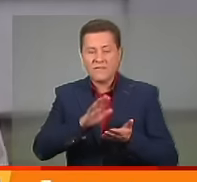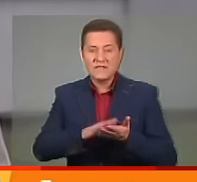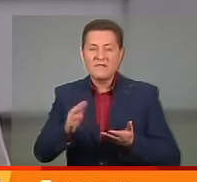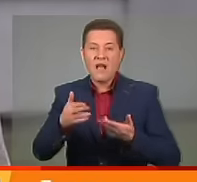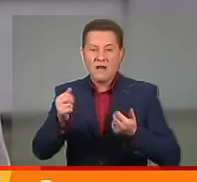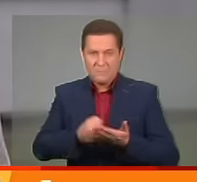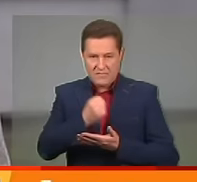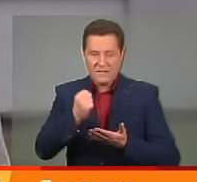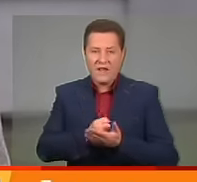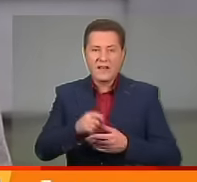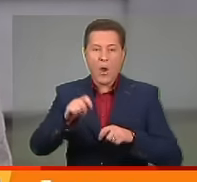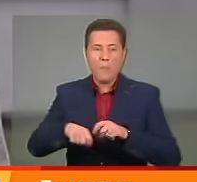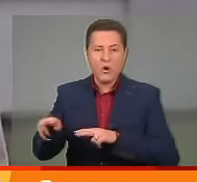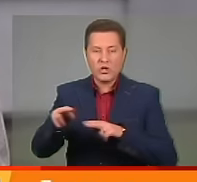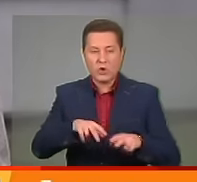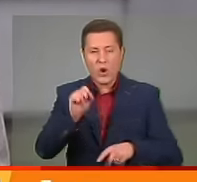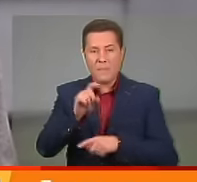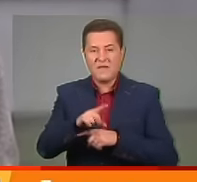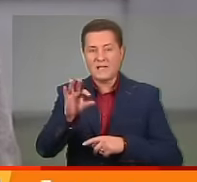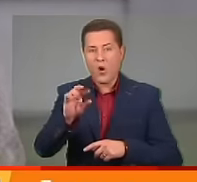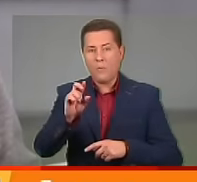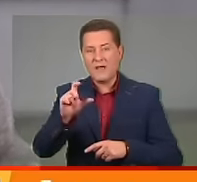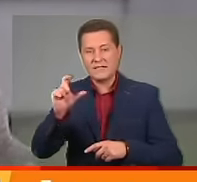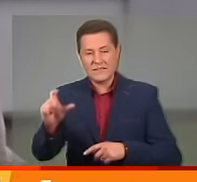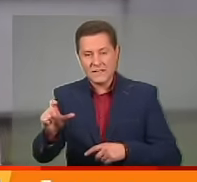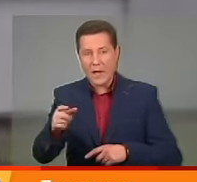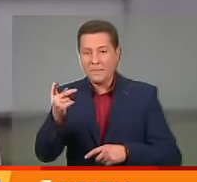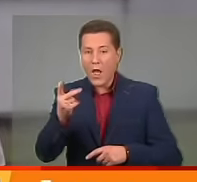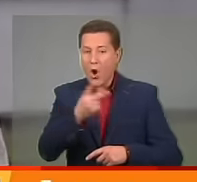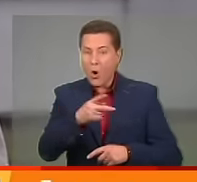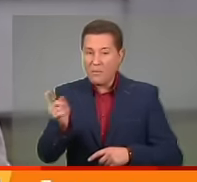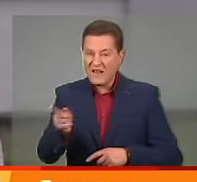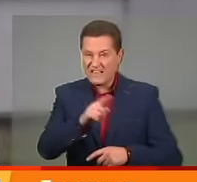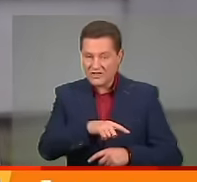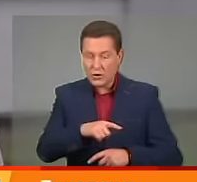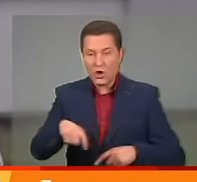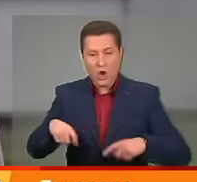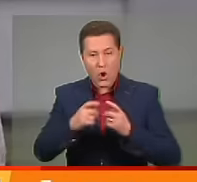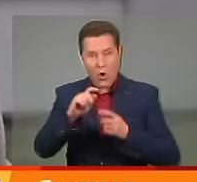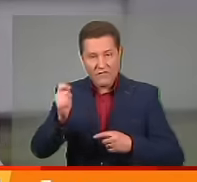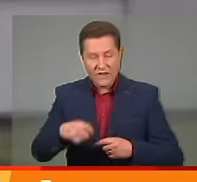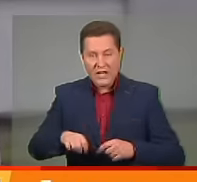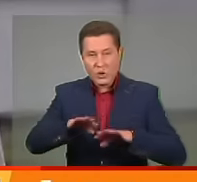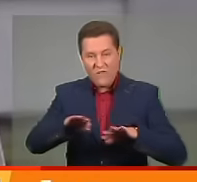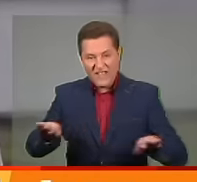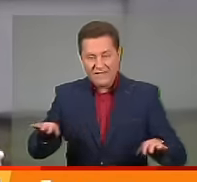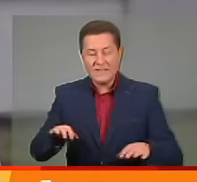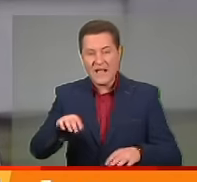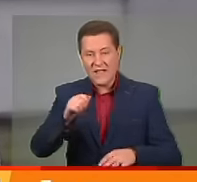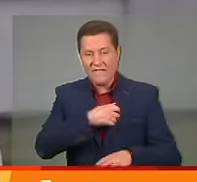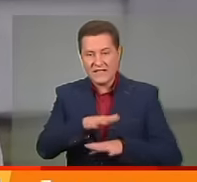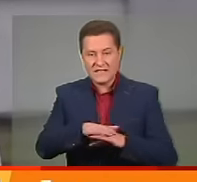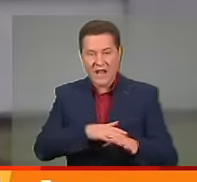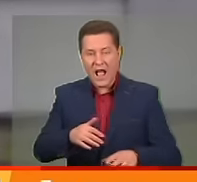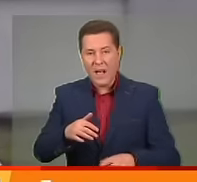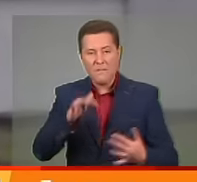підтвердила моніторингова місія ОБСЄ. Вони підтвердили, що обидві сторони конфлікту відвели свої війська від передових своїх рубежів.